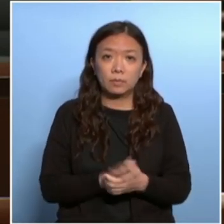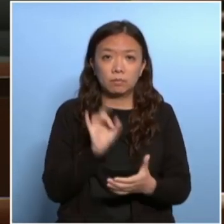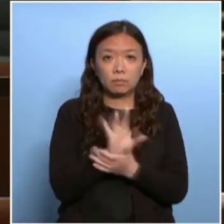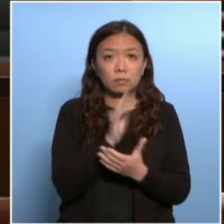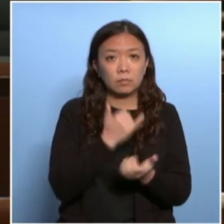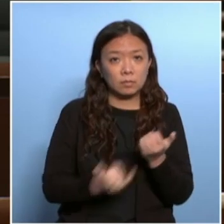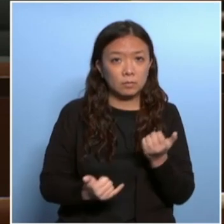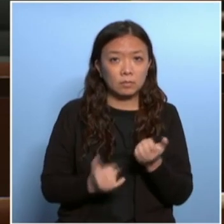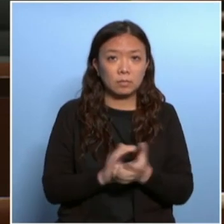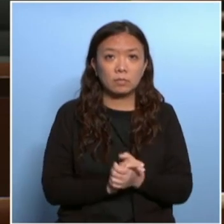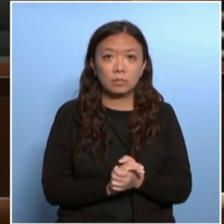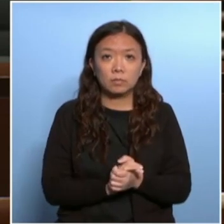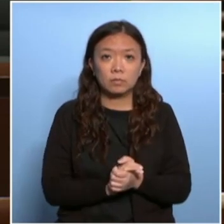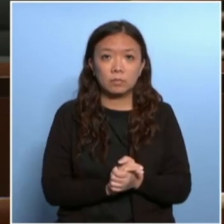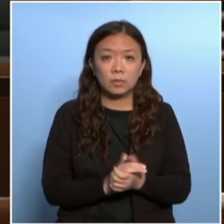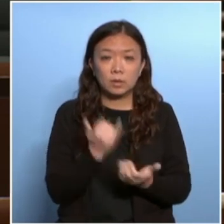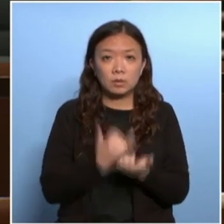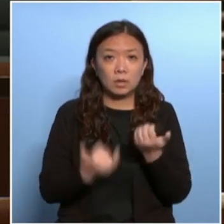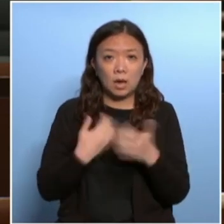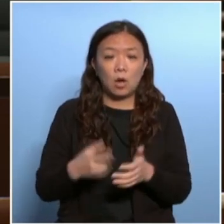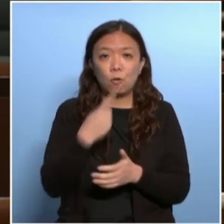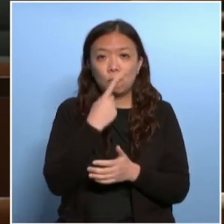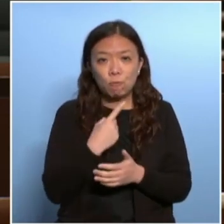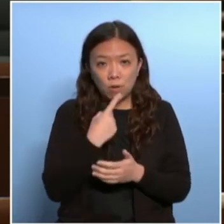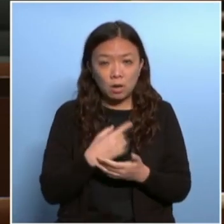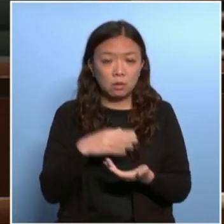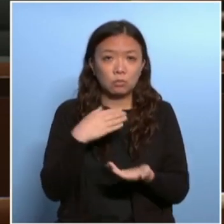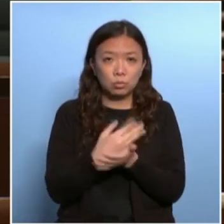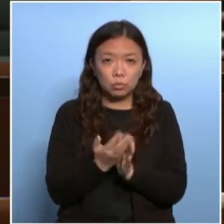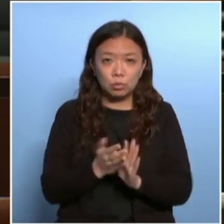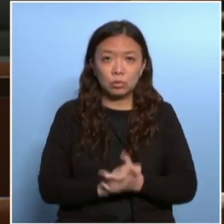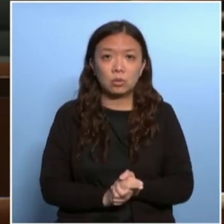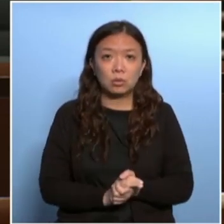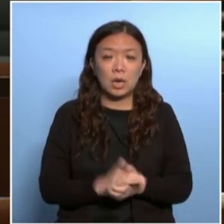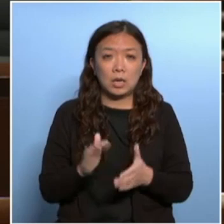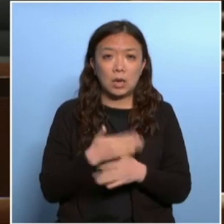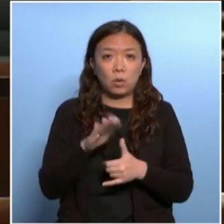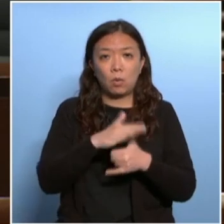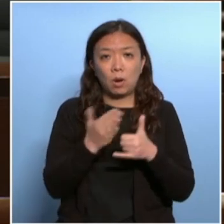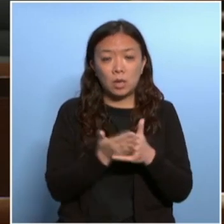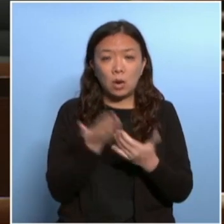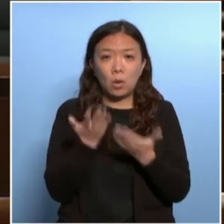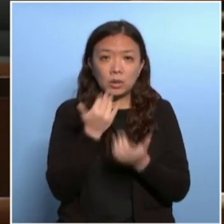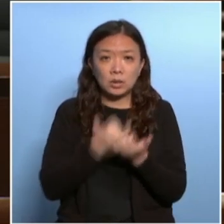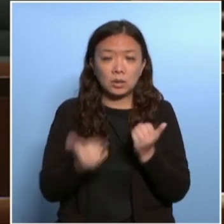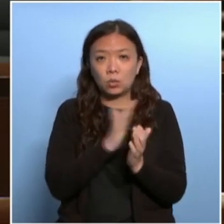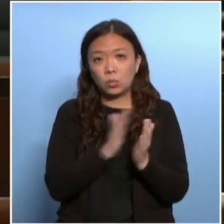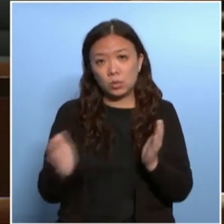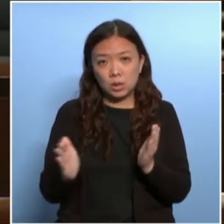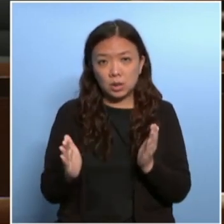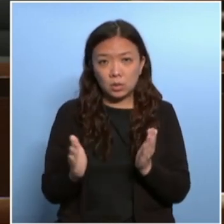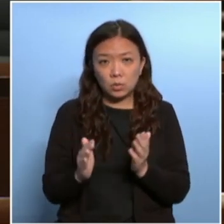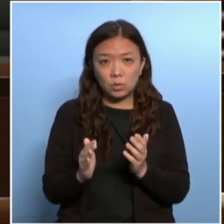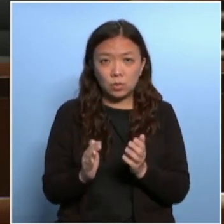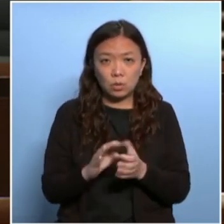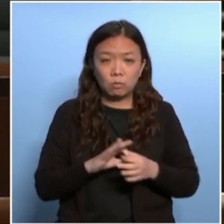啊、產後出血啊，或者等等這一些的因懷孕或者生產過程而產生出來的